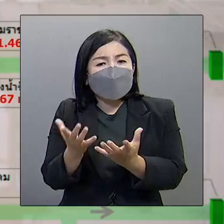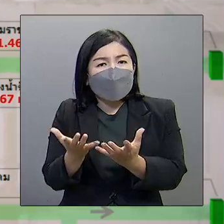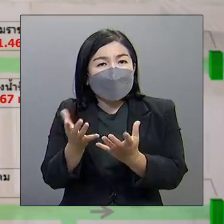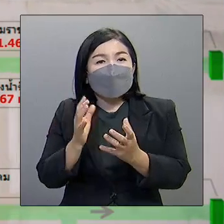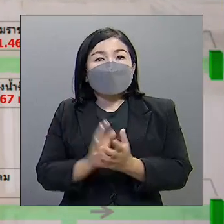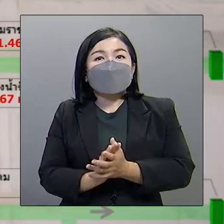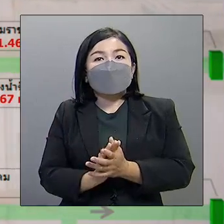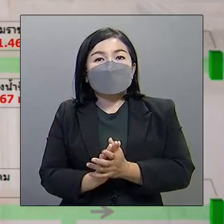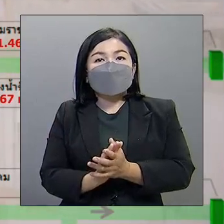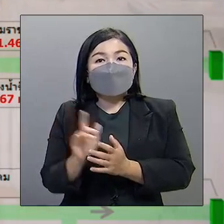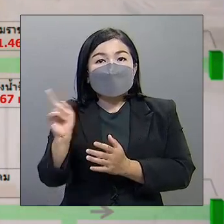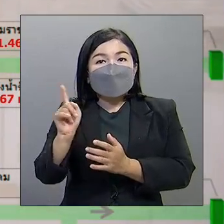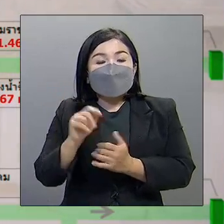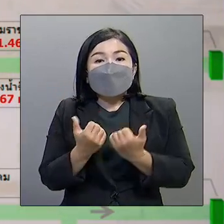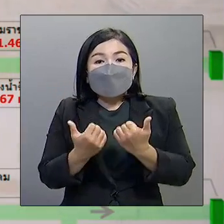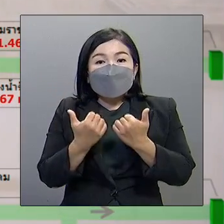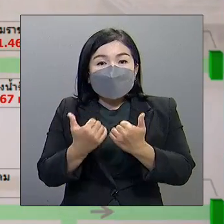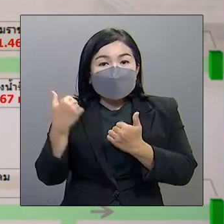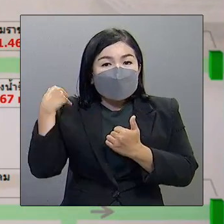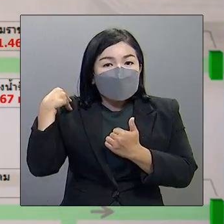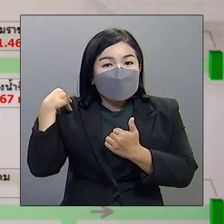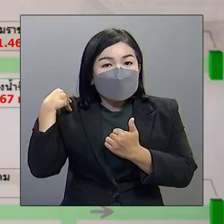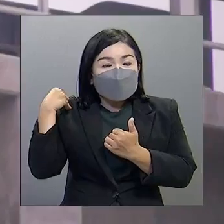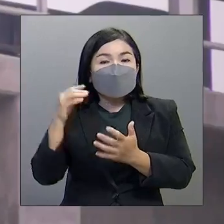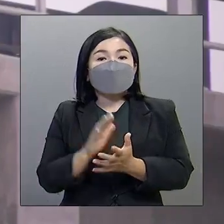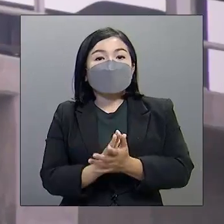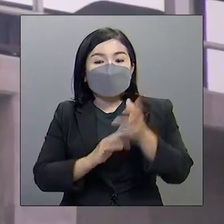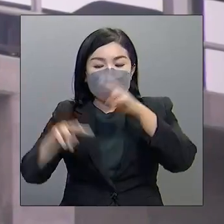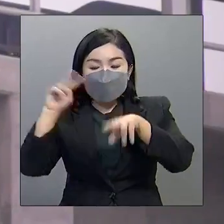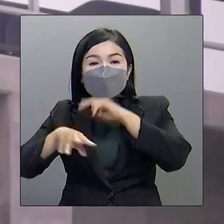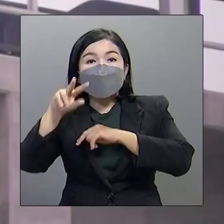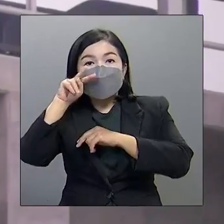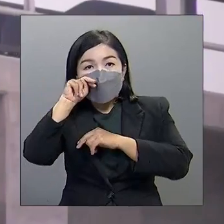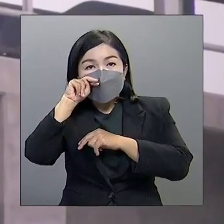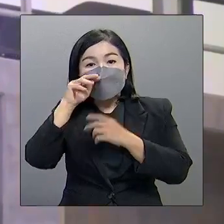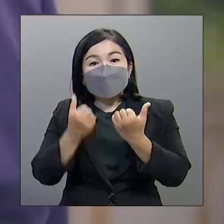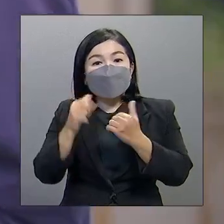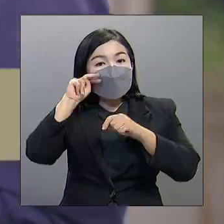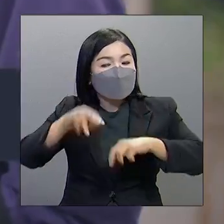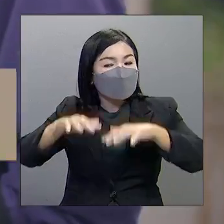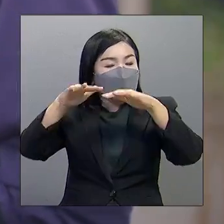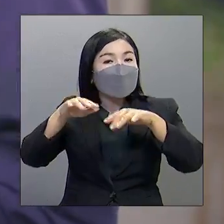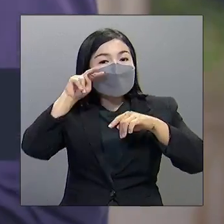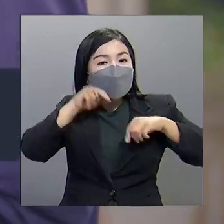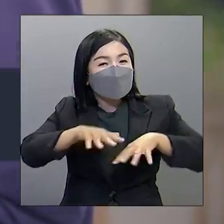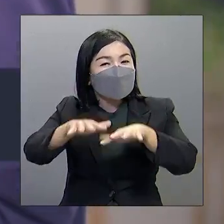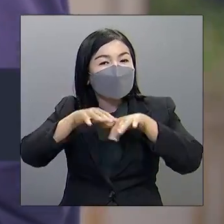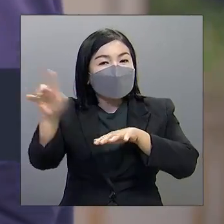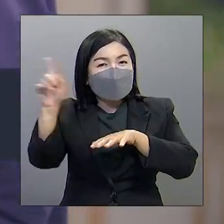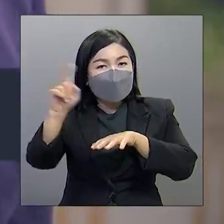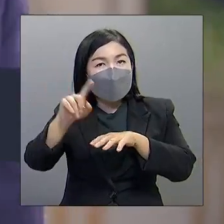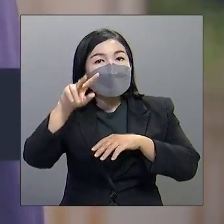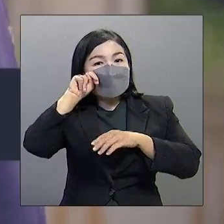ครับตรงนี ้ปตร.ชื่อว่าปตร.พระศรีสวัสดิ์ห้า โอเคนะฮะพี่เก้าตอนนี้สถานการณ์เป็นไงพี ่แม่น้ำเจ้าพระยาเนี่ยก็มีระ